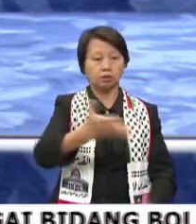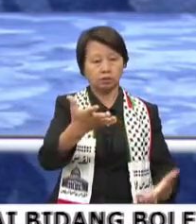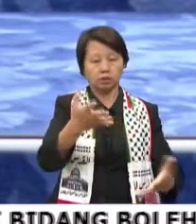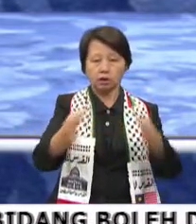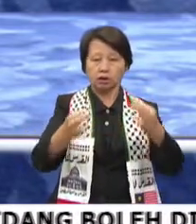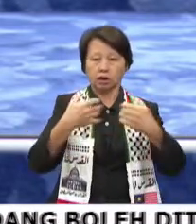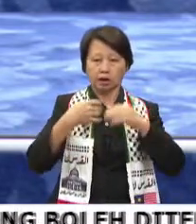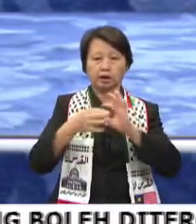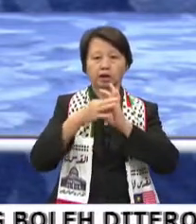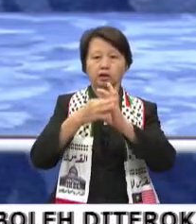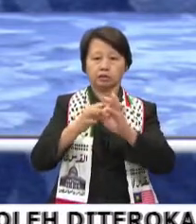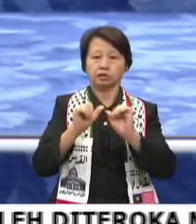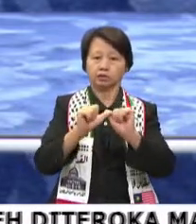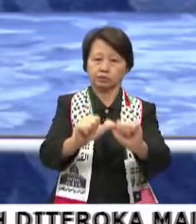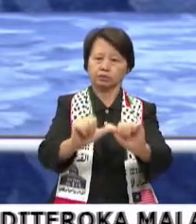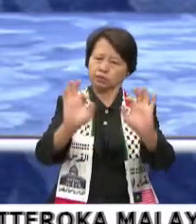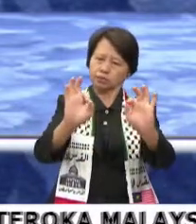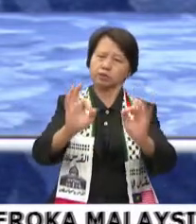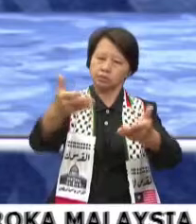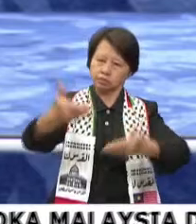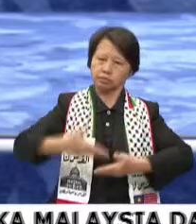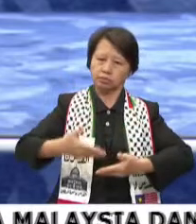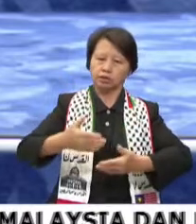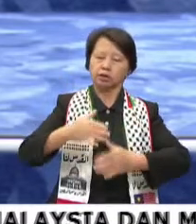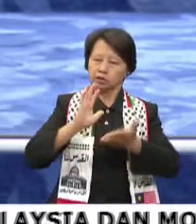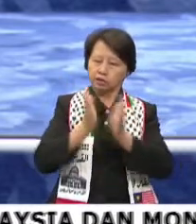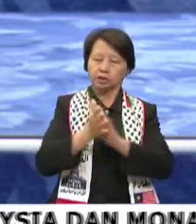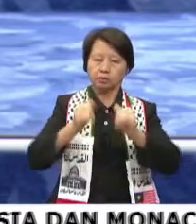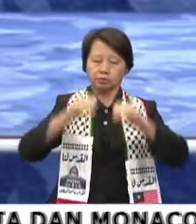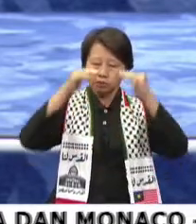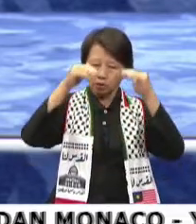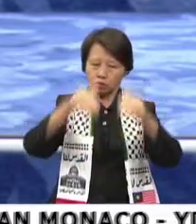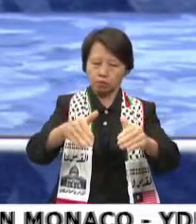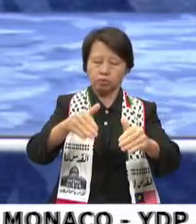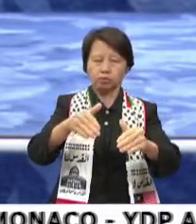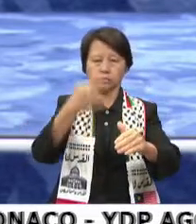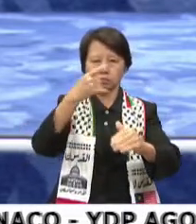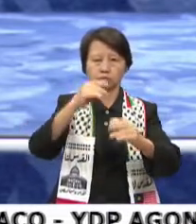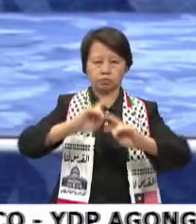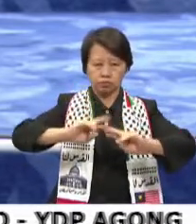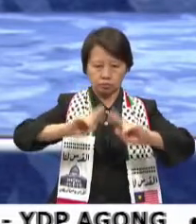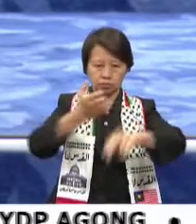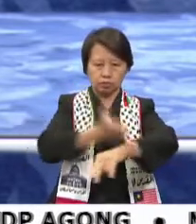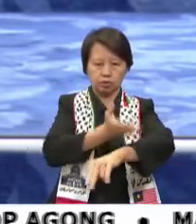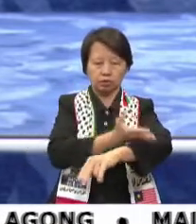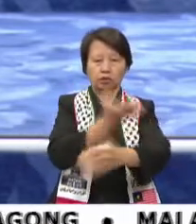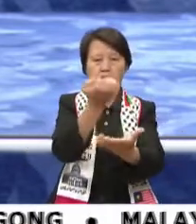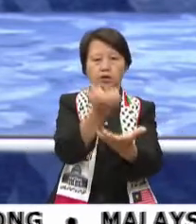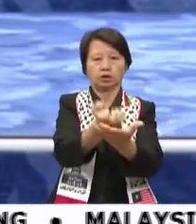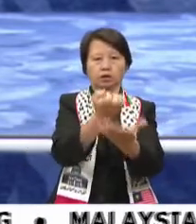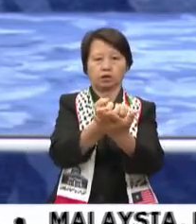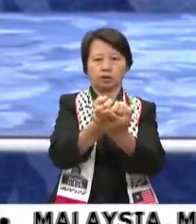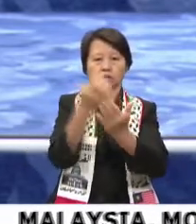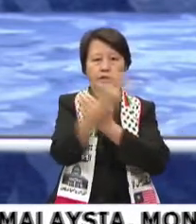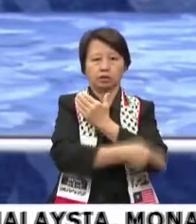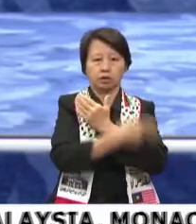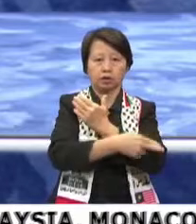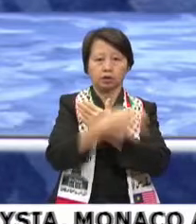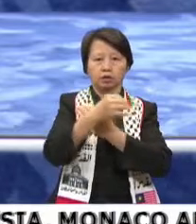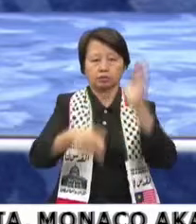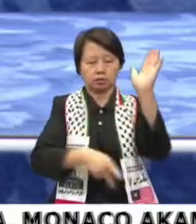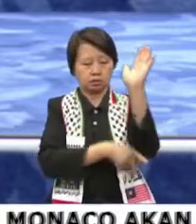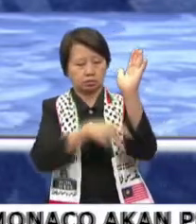kerjasama ini berteruskan berterusan supaya kita B tumpu untuk memulihkan ekonomi negara dan parlimen itu